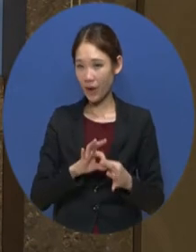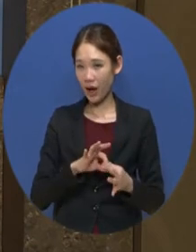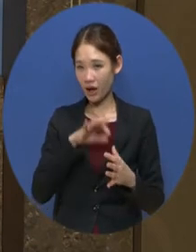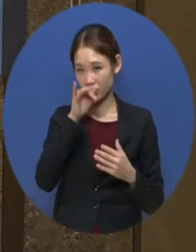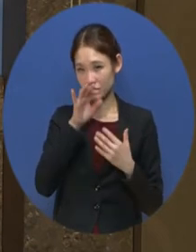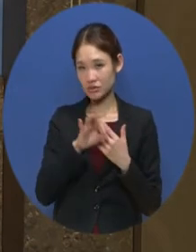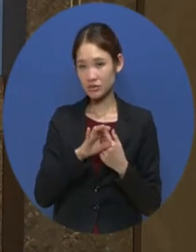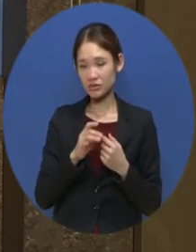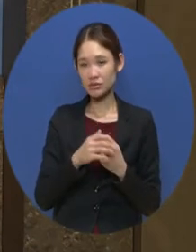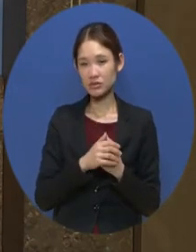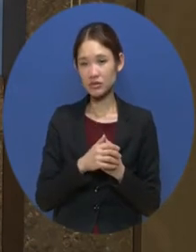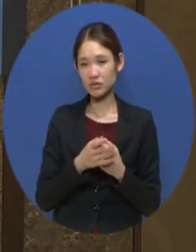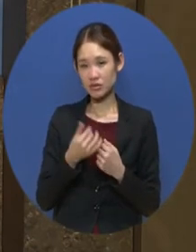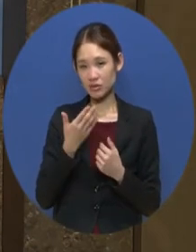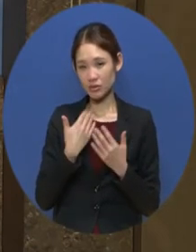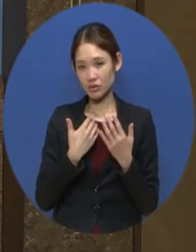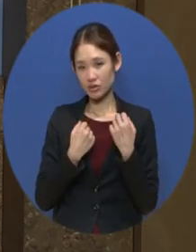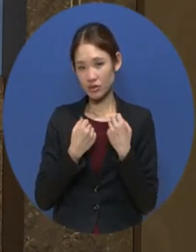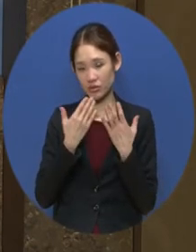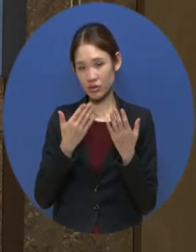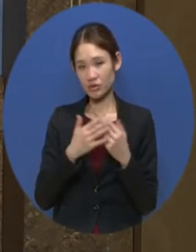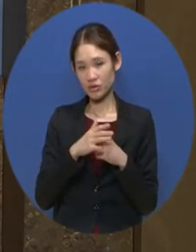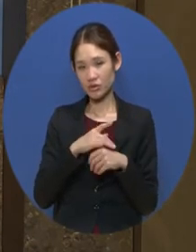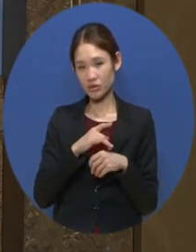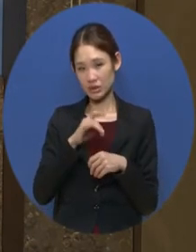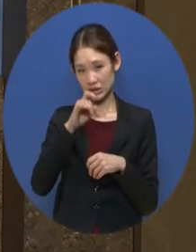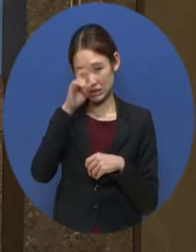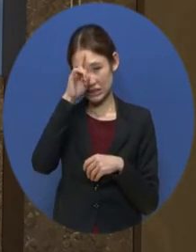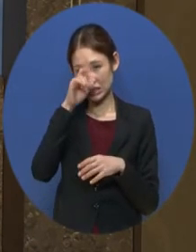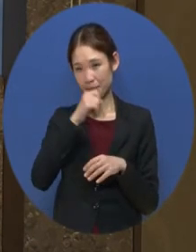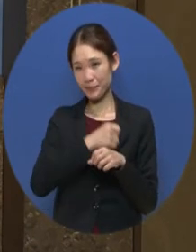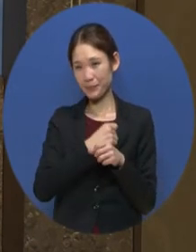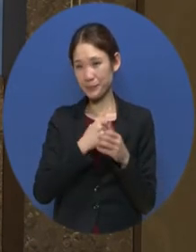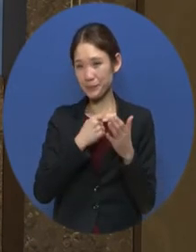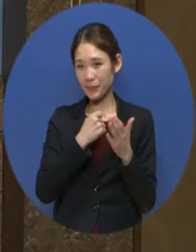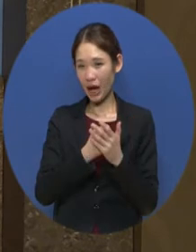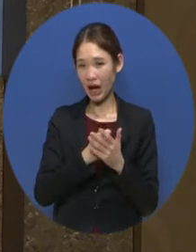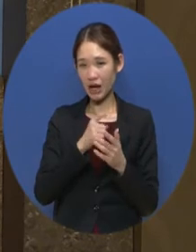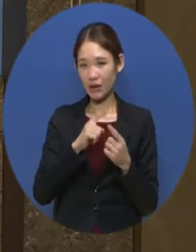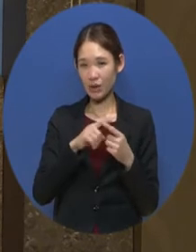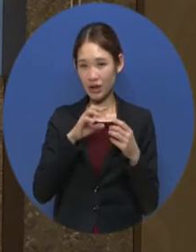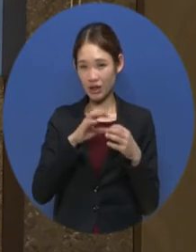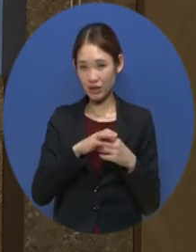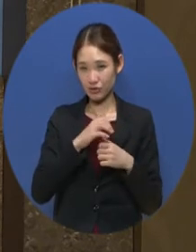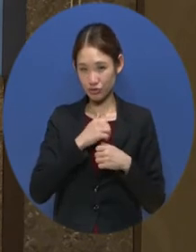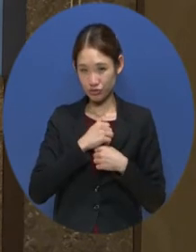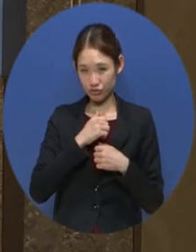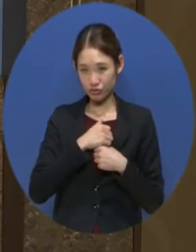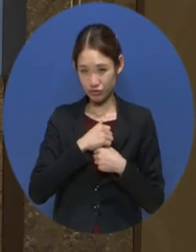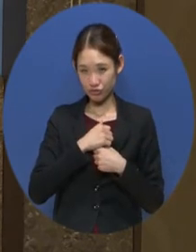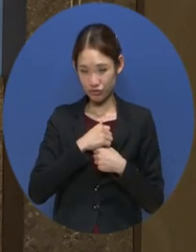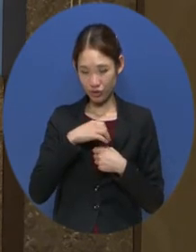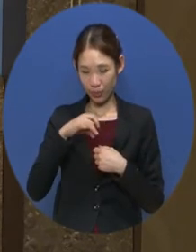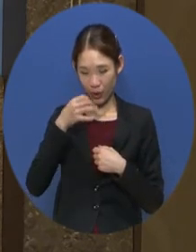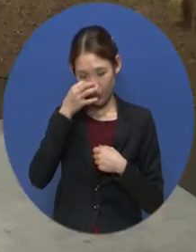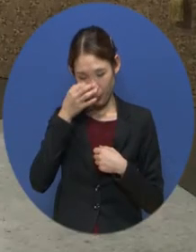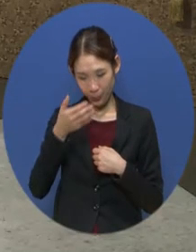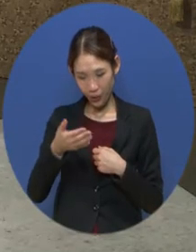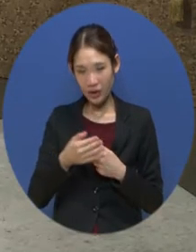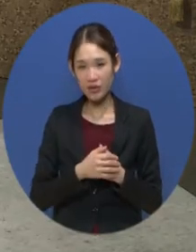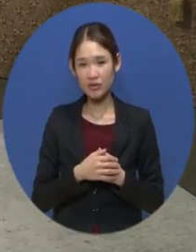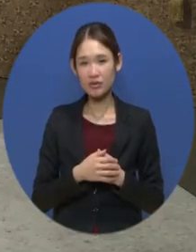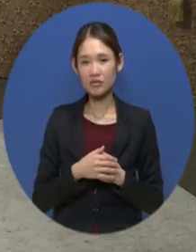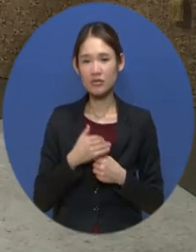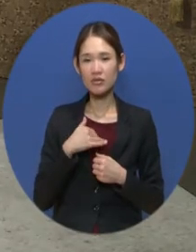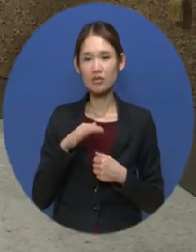어떤 질병 아까 말씀드린 대로 네. 특정 질병에 대한 주의 문구가 먼저 보여지게 되고요. 저는